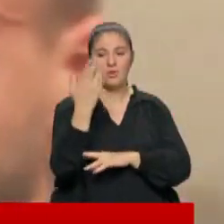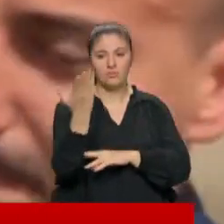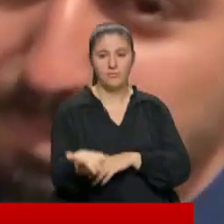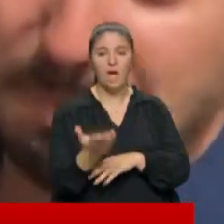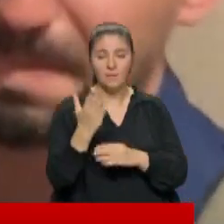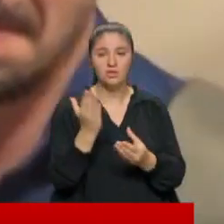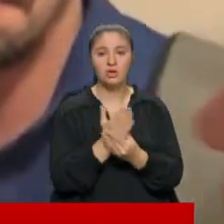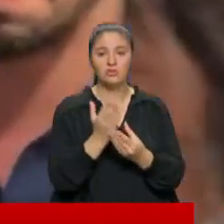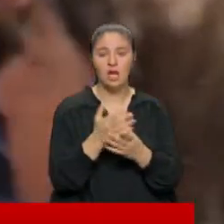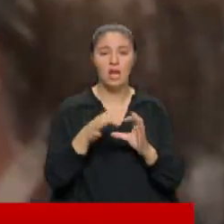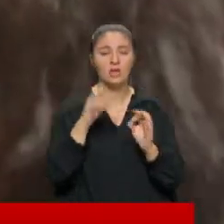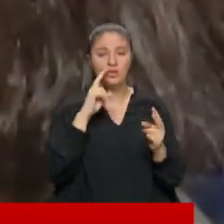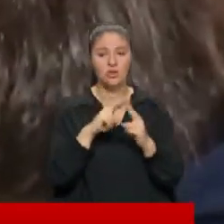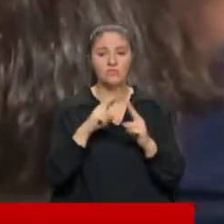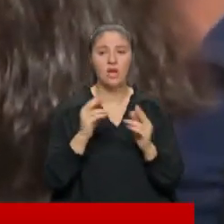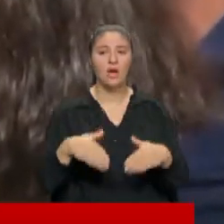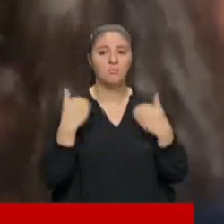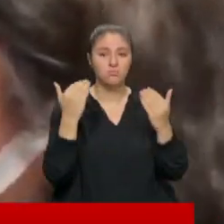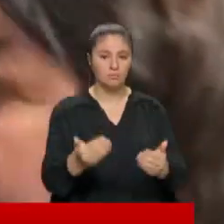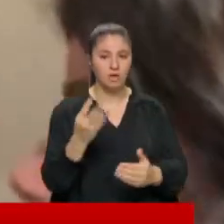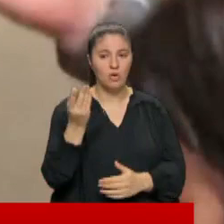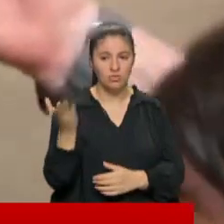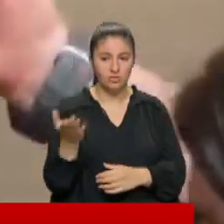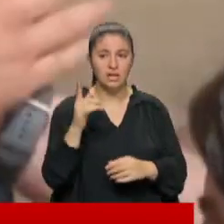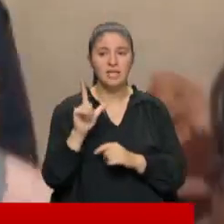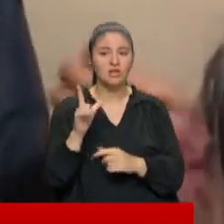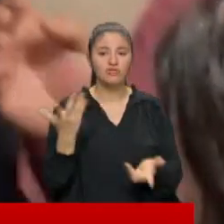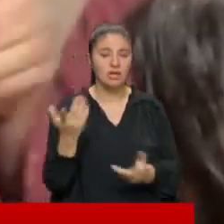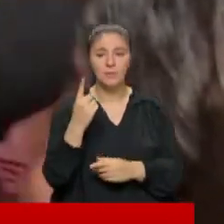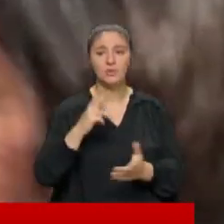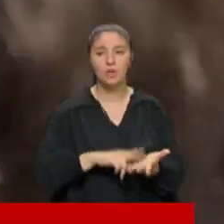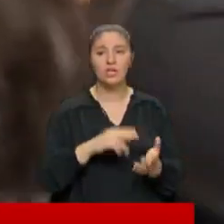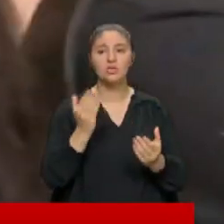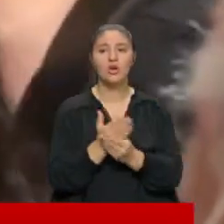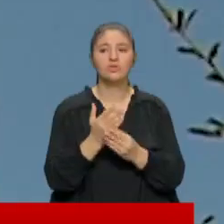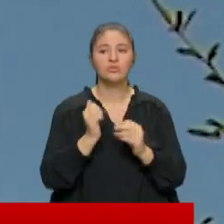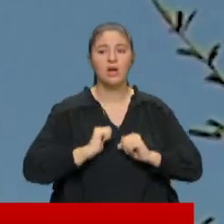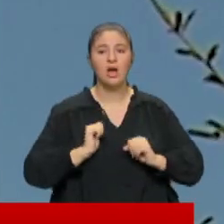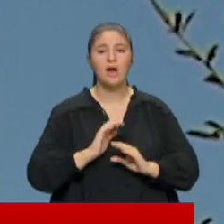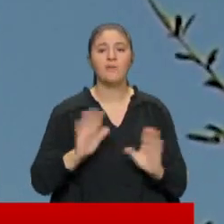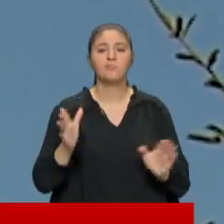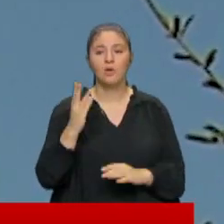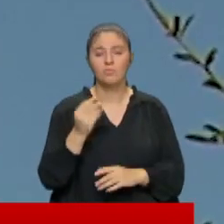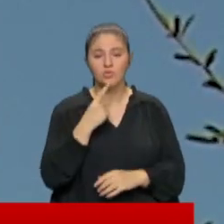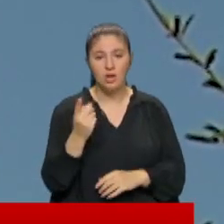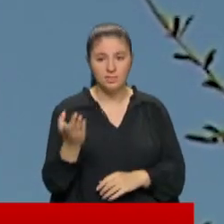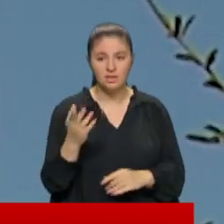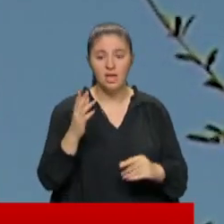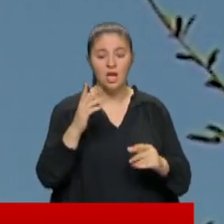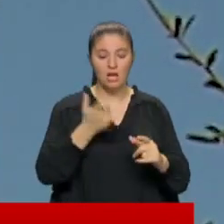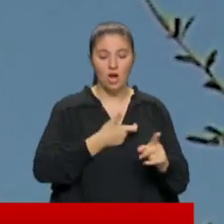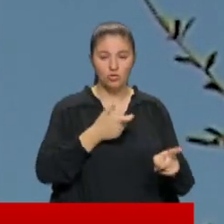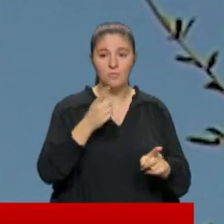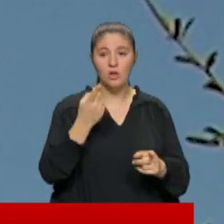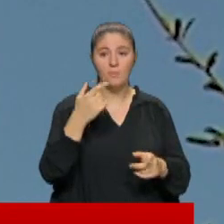Ancak dosyaya ilişkin görüşme ileri bir tarihe ertelendi. Gerekçe bir üyenin dosyaya hazırlanamadığını belirtmesi. Mevzuatta